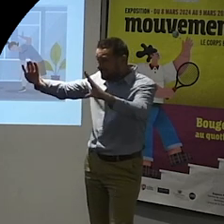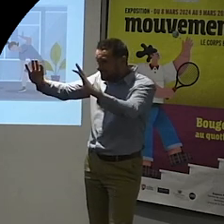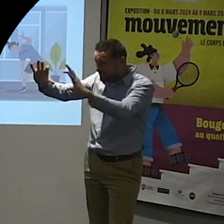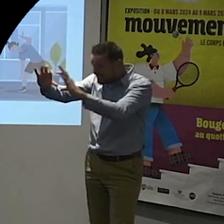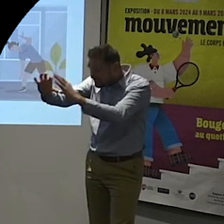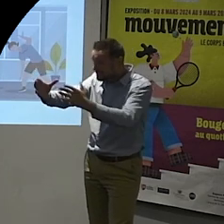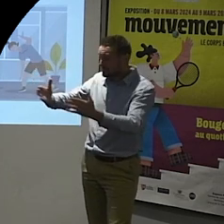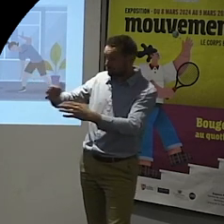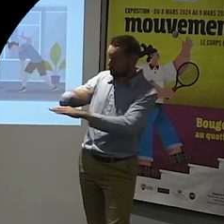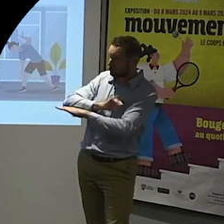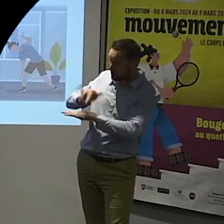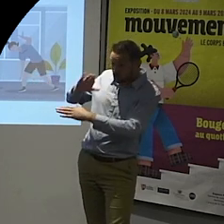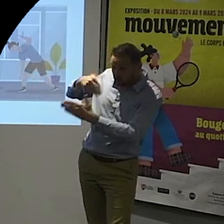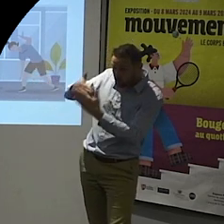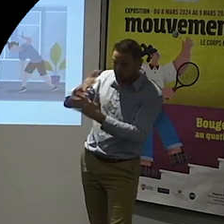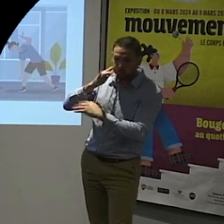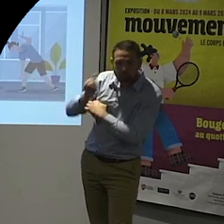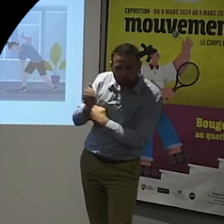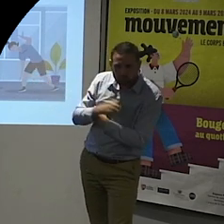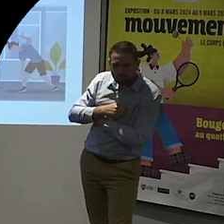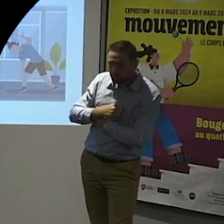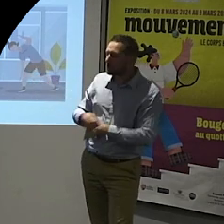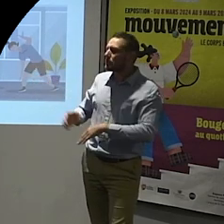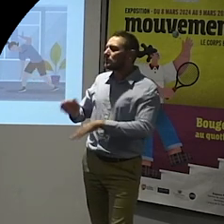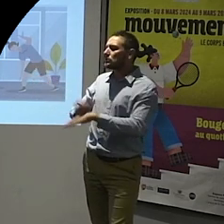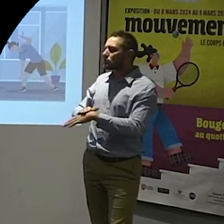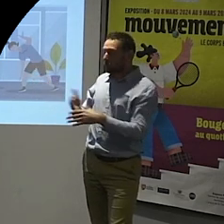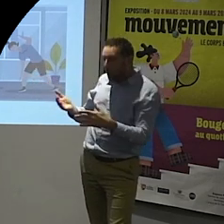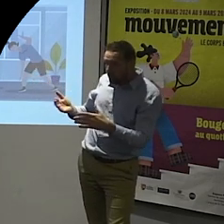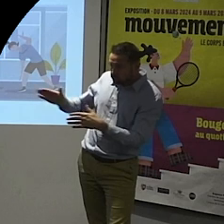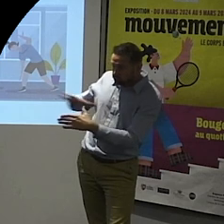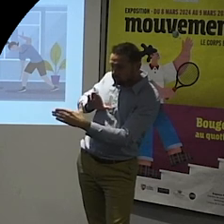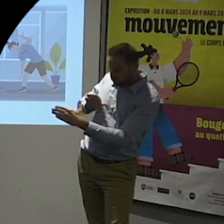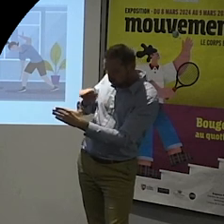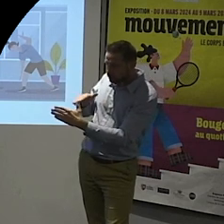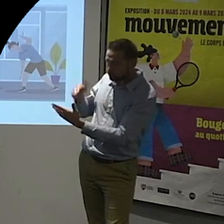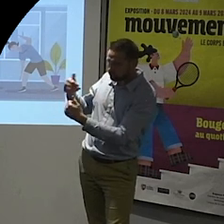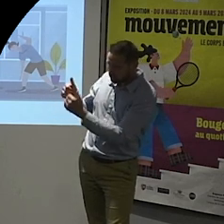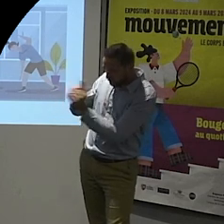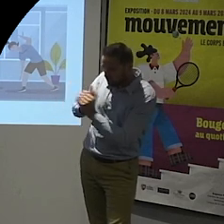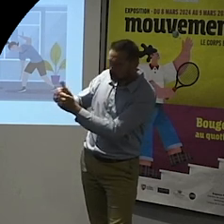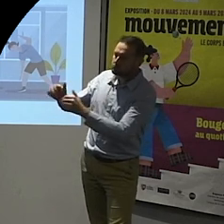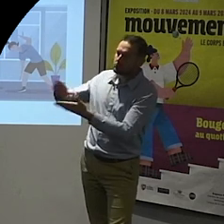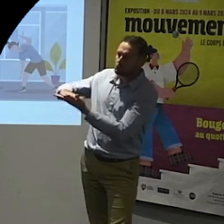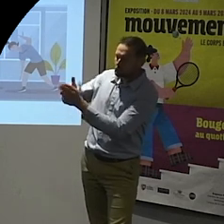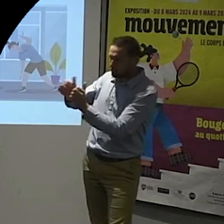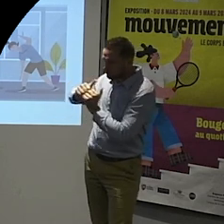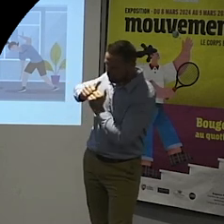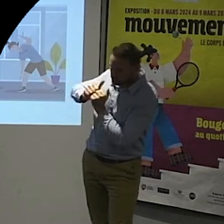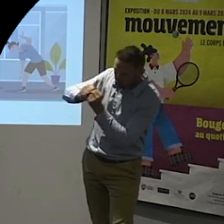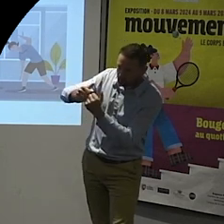bien inconnu pour moi, complètement inconnu. Et puis, ma foi, on est allé avec le GEM, on était une dizaine, aller au tir à l'arc